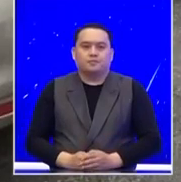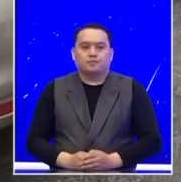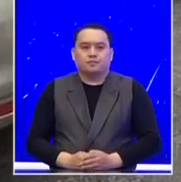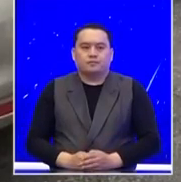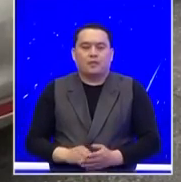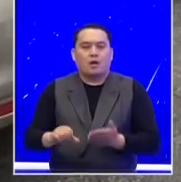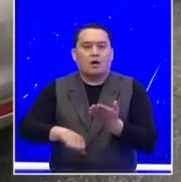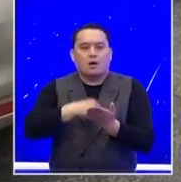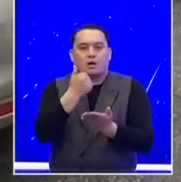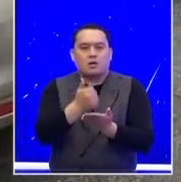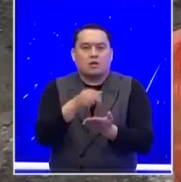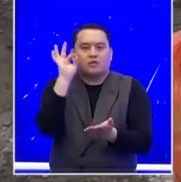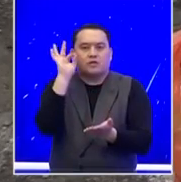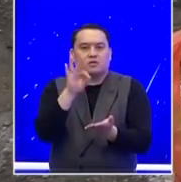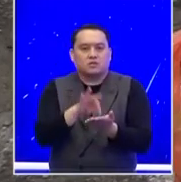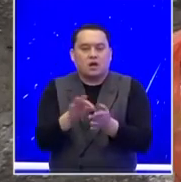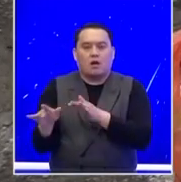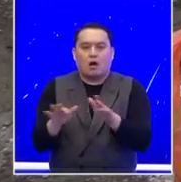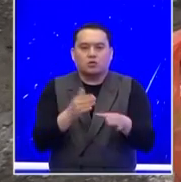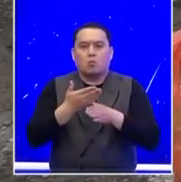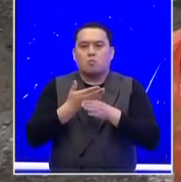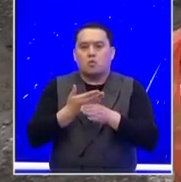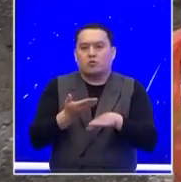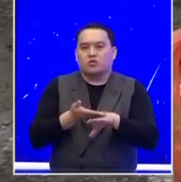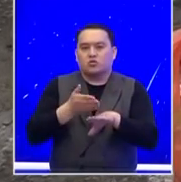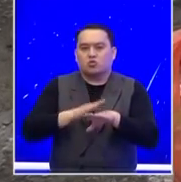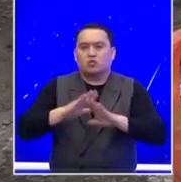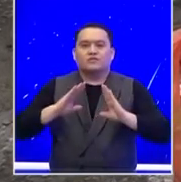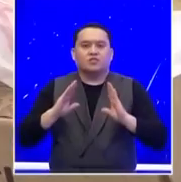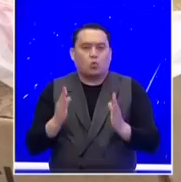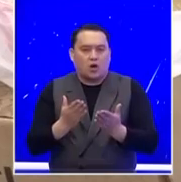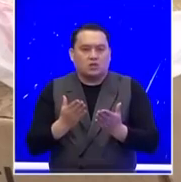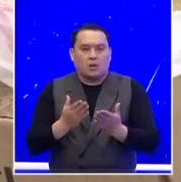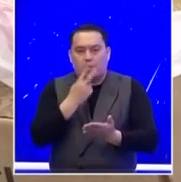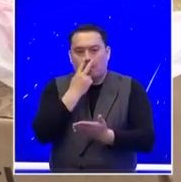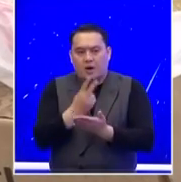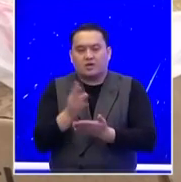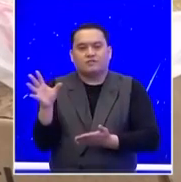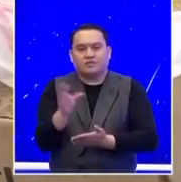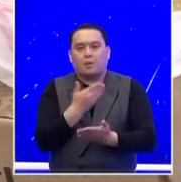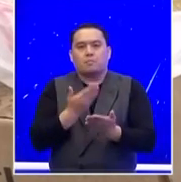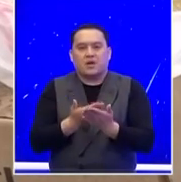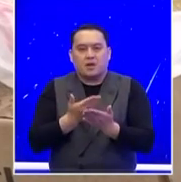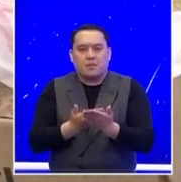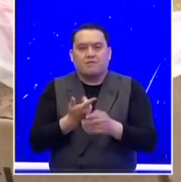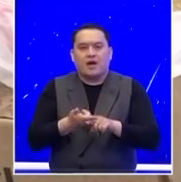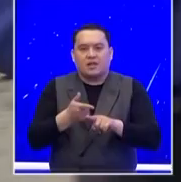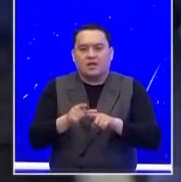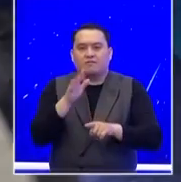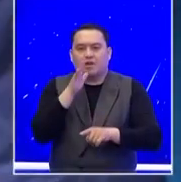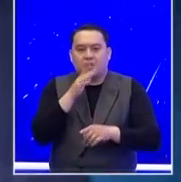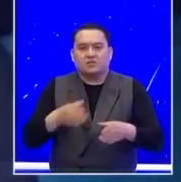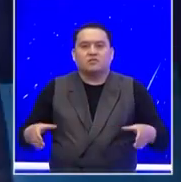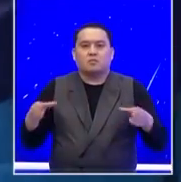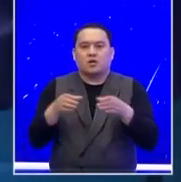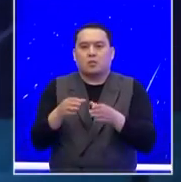Главная цель акции, говорят организаторы, не только помочь тем, кто попал в тяжелую жизненную ситуацию, но и показать всем на своем примере, что в это трудное время нужно